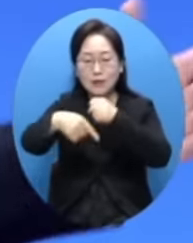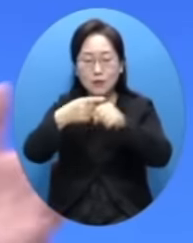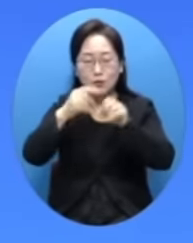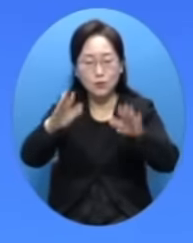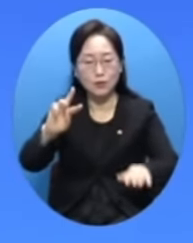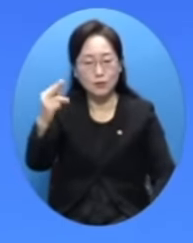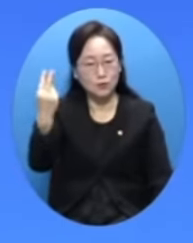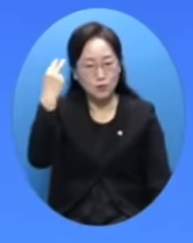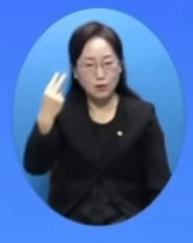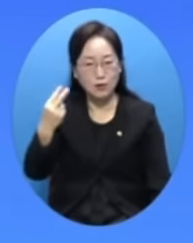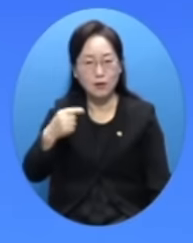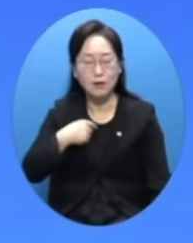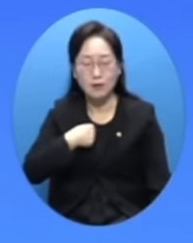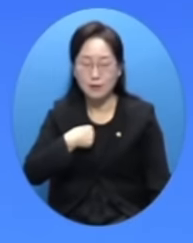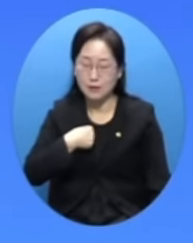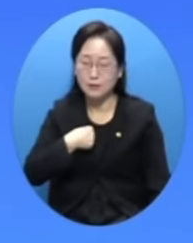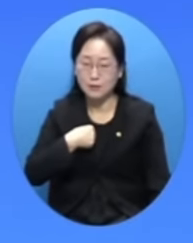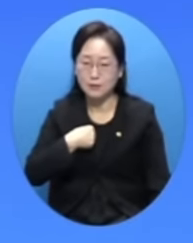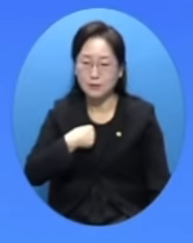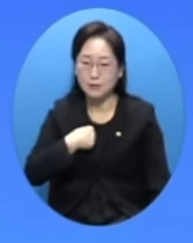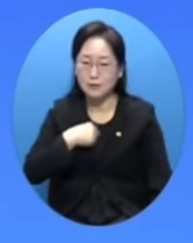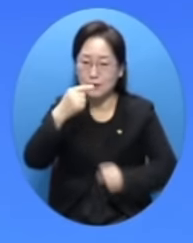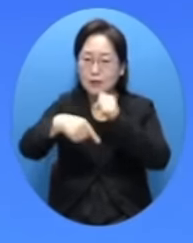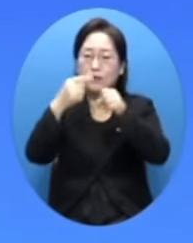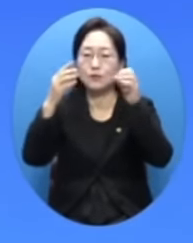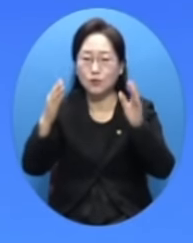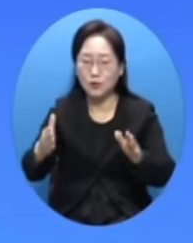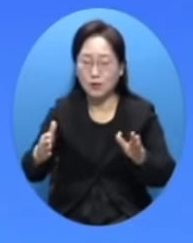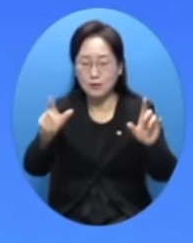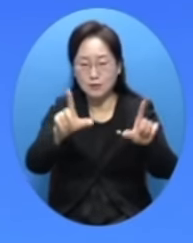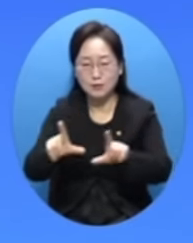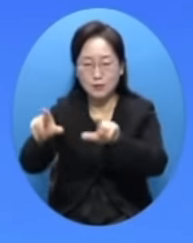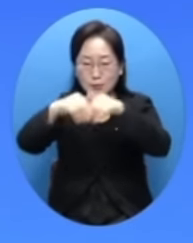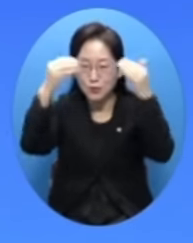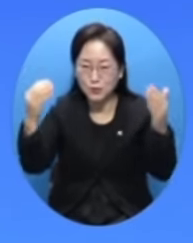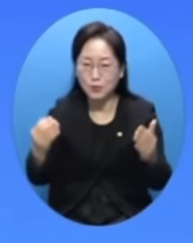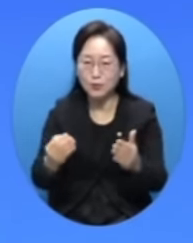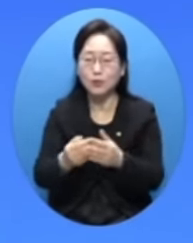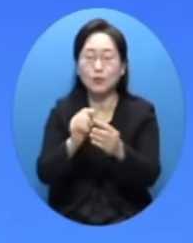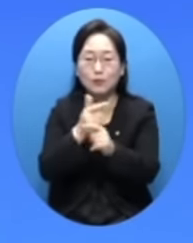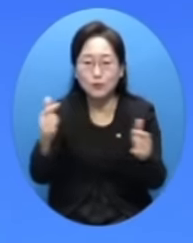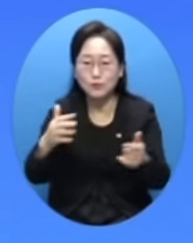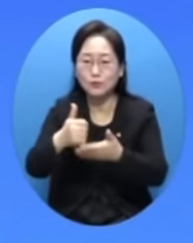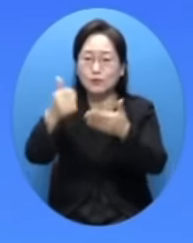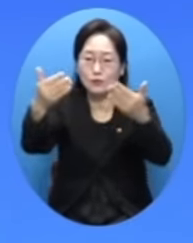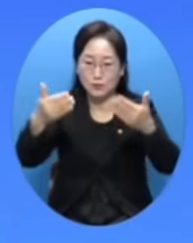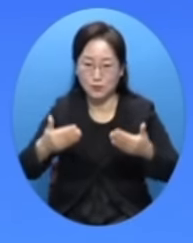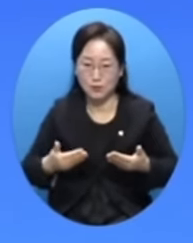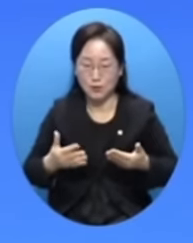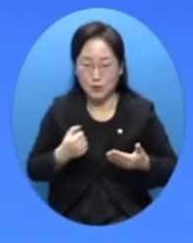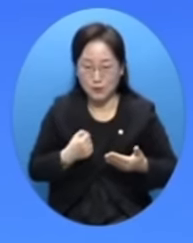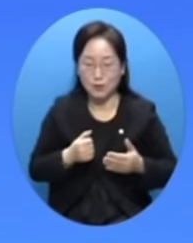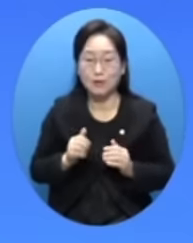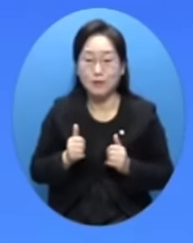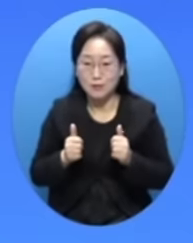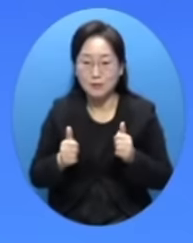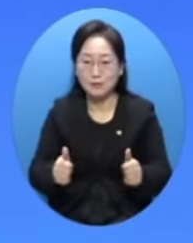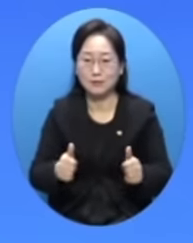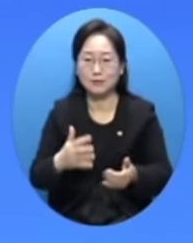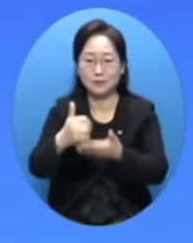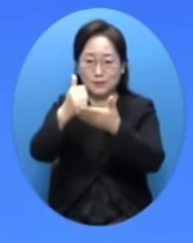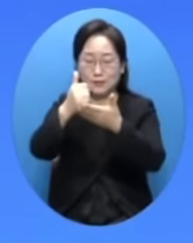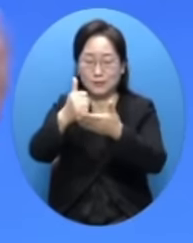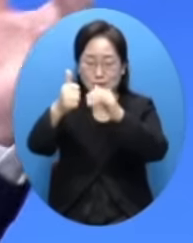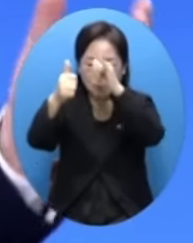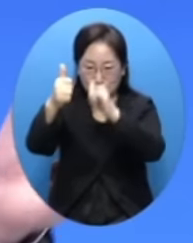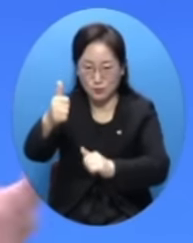뒤돌아보면서 내가 오늘 한해 지내온 모든 것이 주님에게 내게 주신 것으로 내가 열심히 주님을 위해